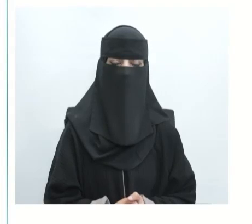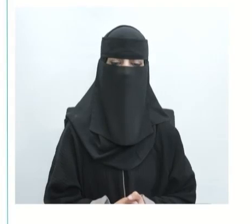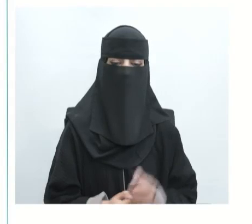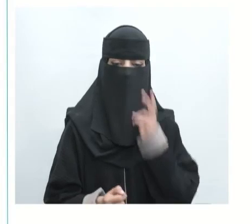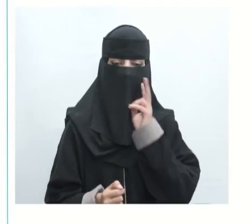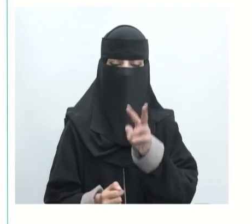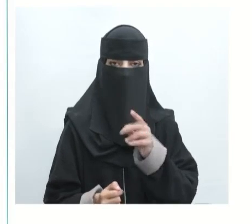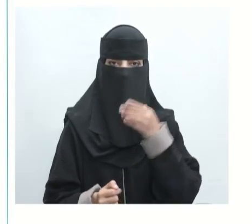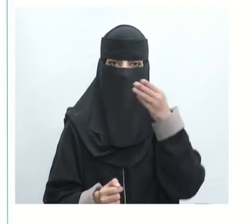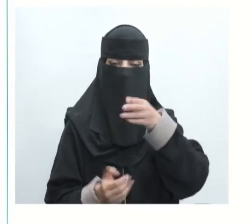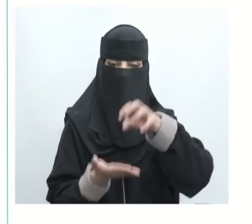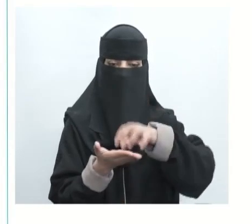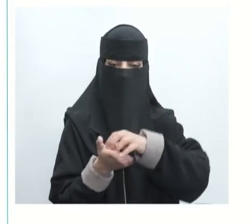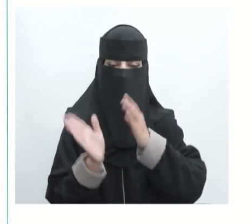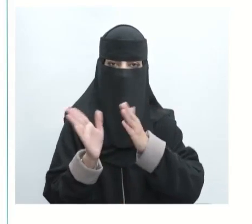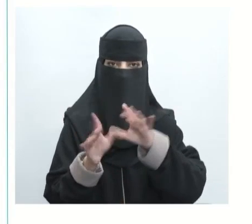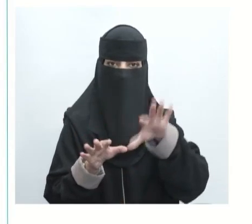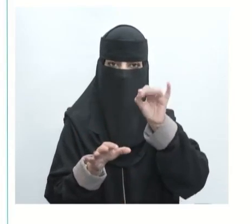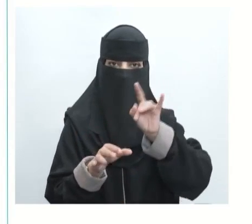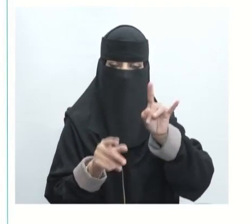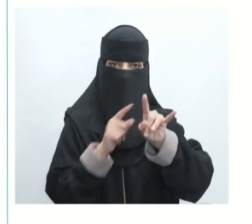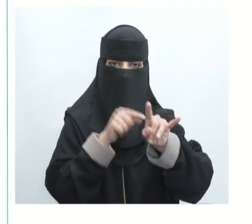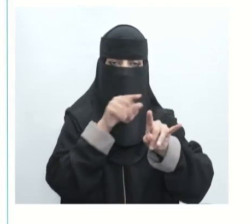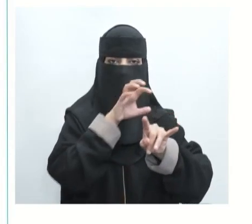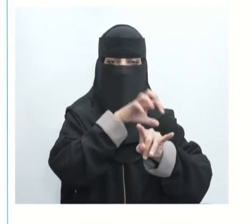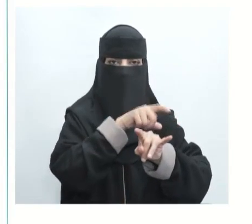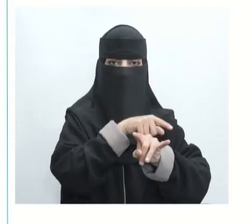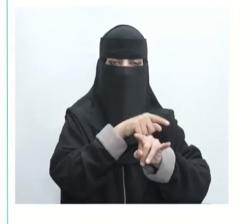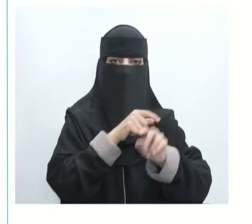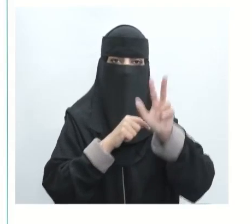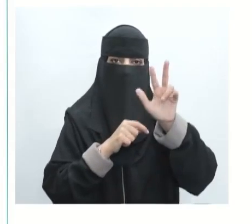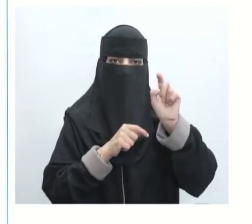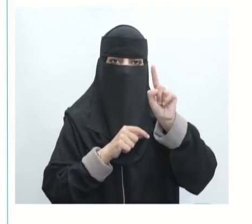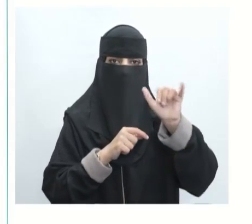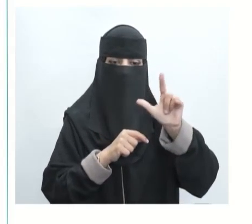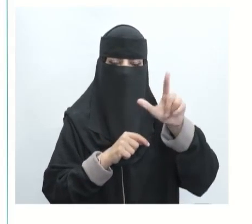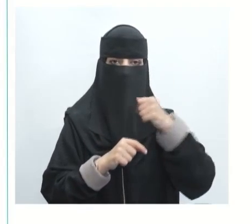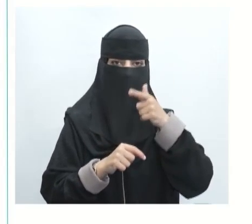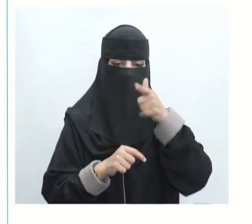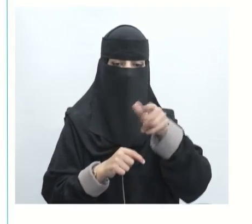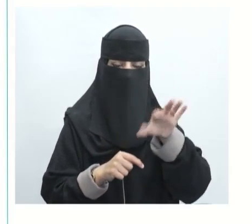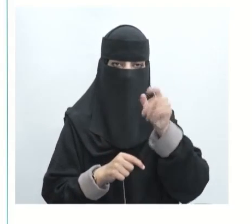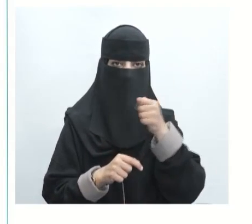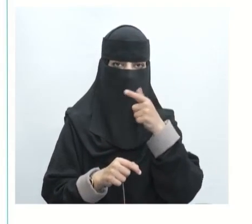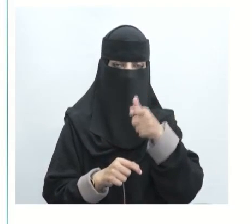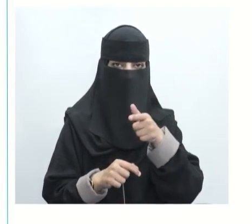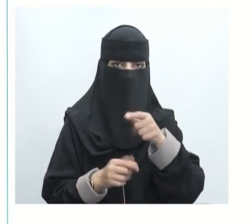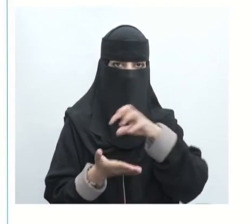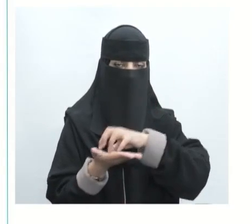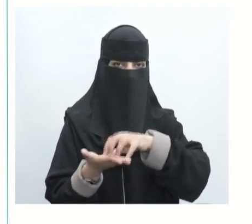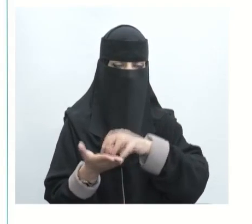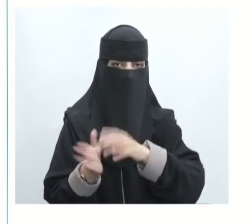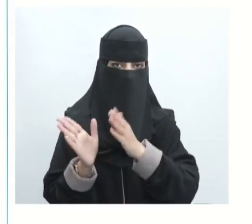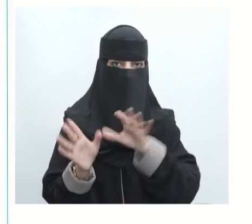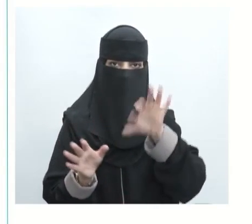زرت مدن المنطقة الشرقية إلا مدينة الجبيل. فنقول أنني قد زرت مدن الشرقية